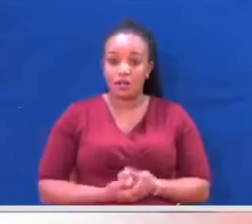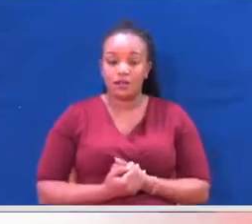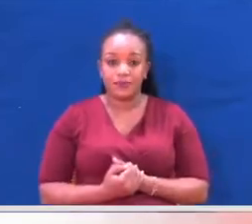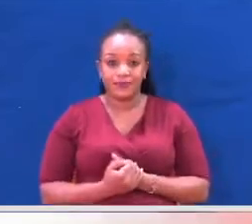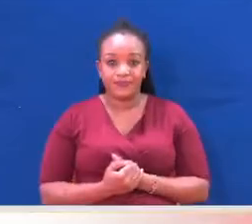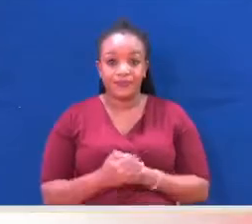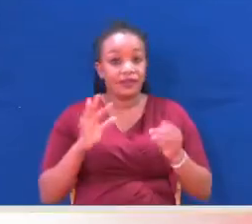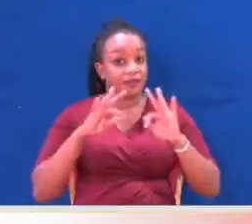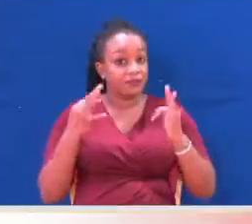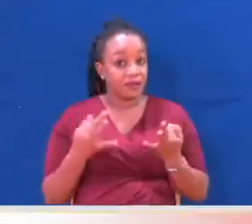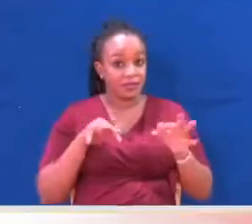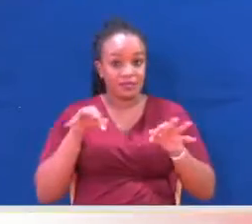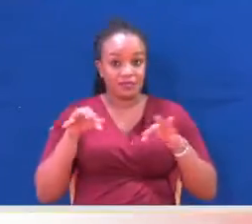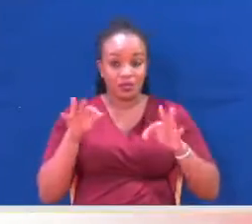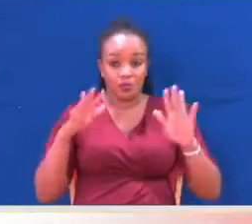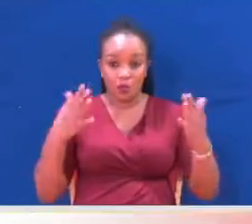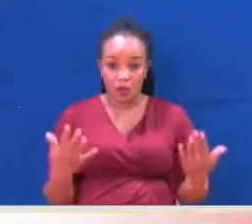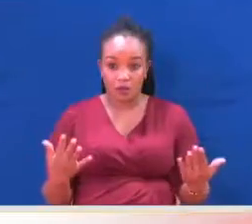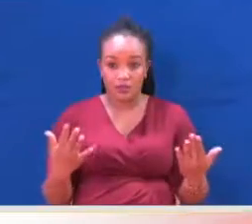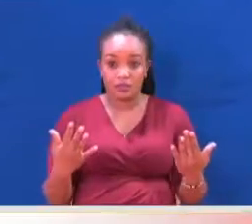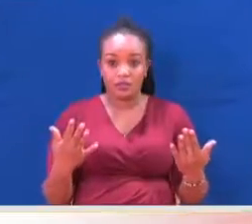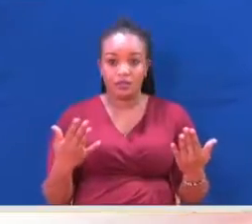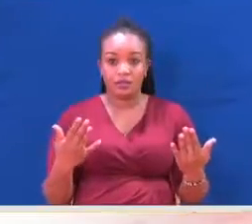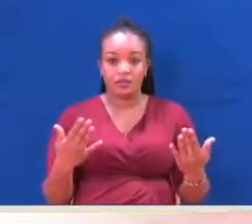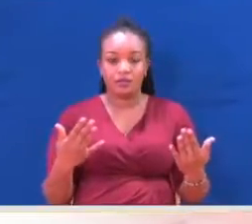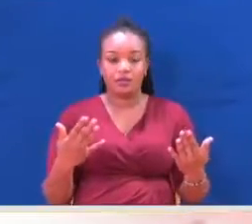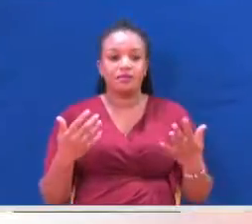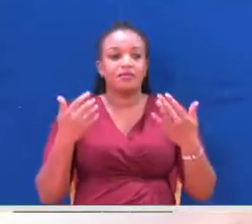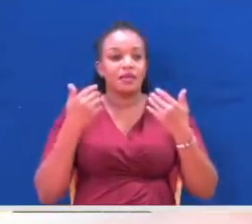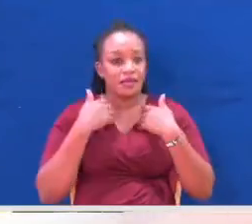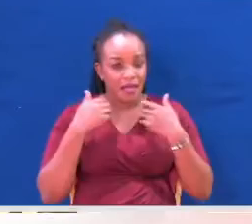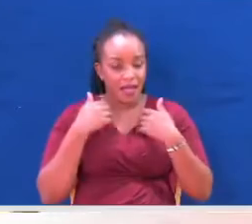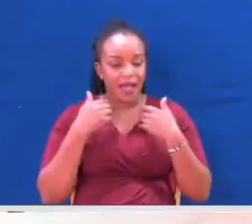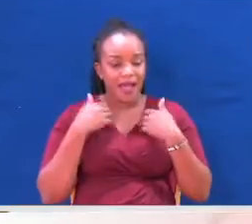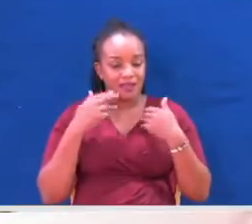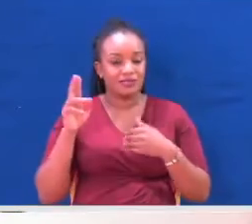The family says the kidnappers took advantage of Mwaga's slight hearing impairment.